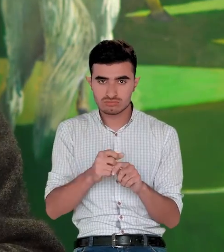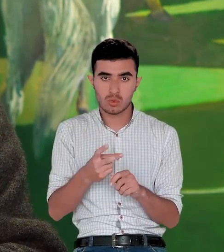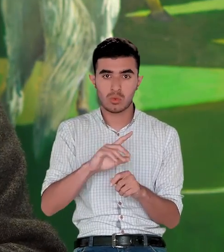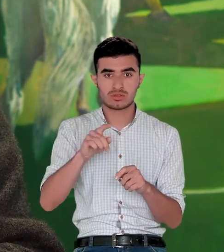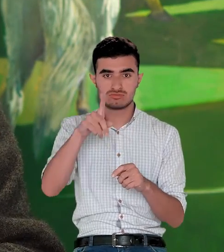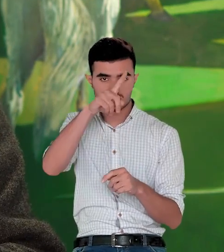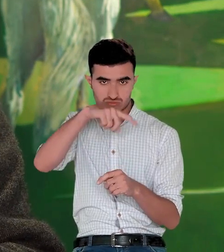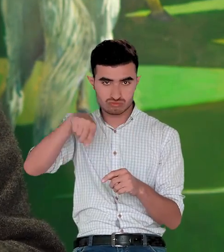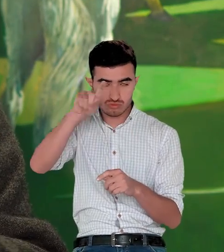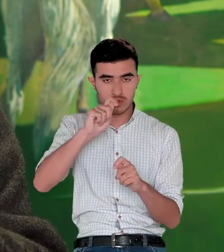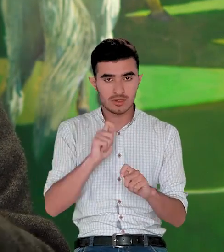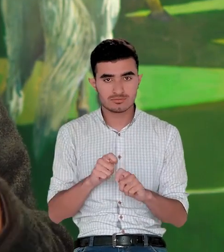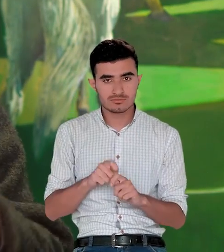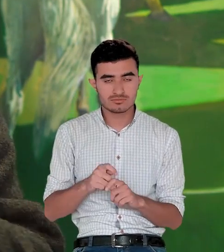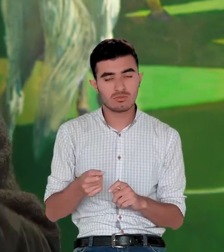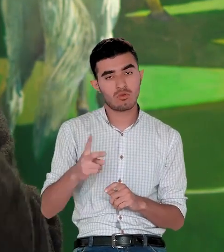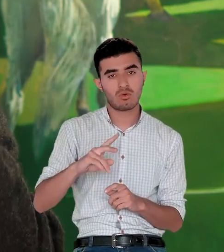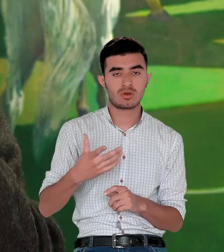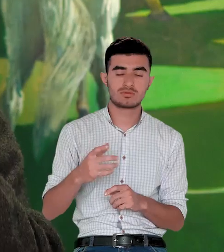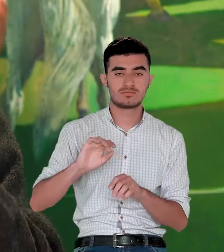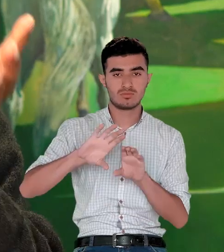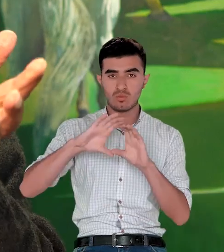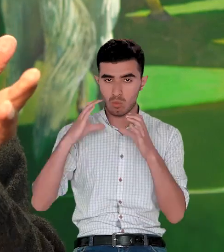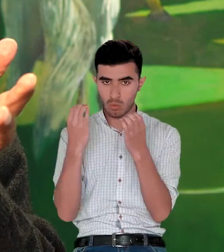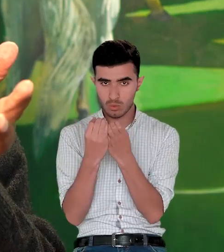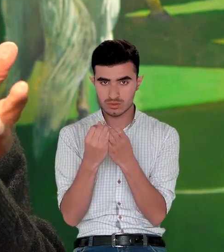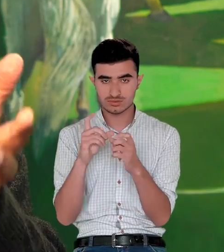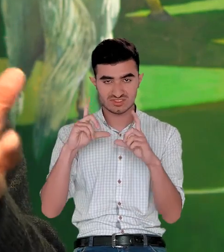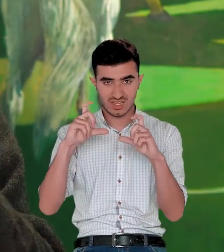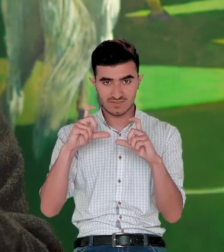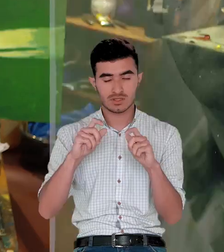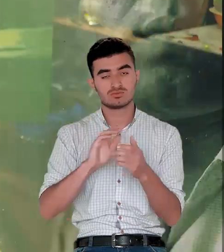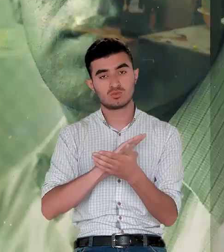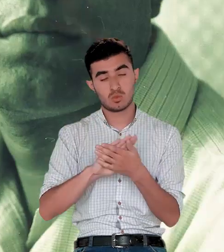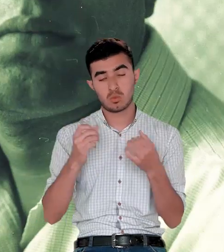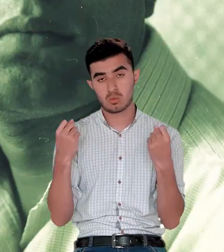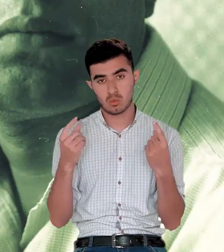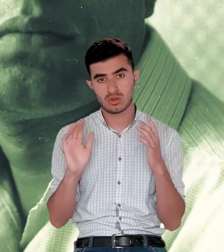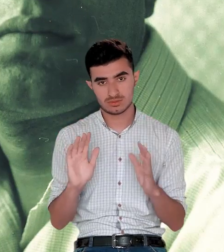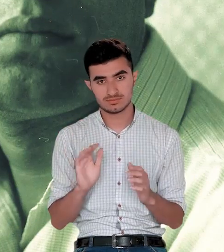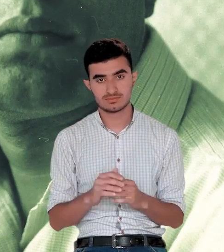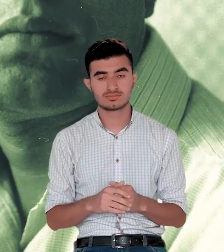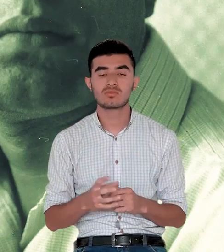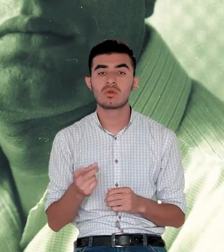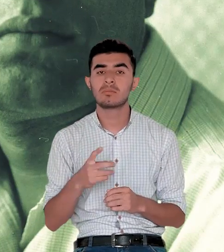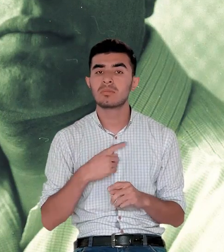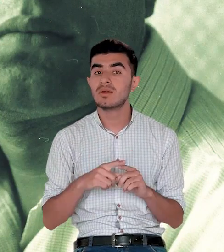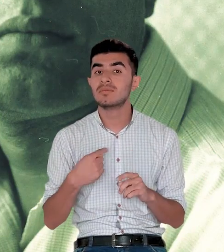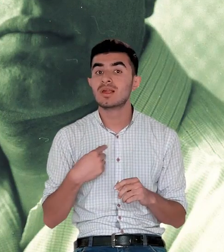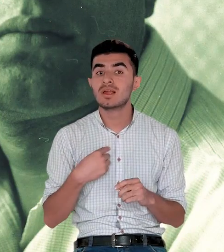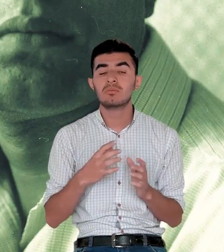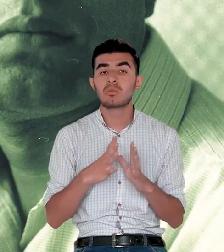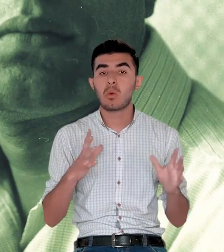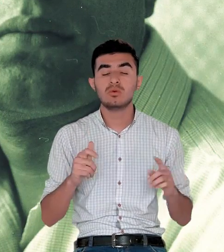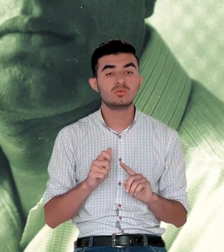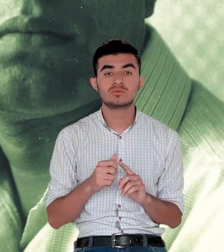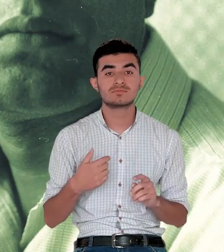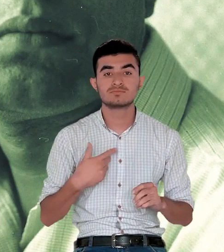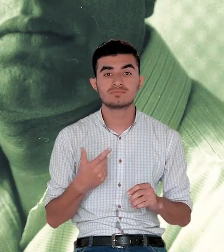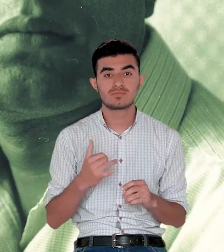کو سرکلس میں ہی وہ تصویر مکمل ہو جاتی تھی. اچھا مجھے ایک بڑی وہ یہ تھی کہ